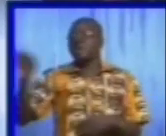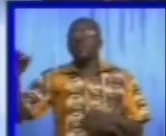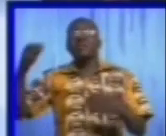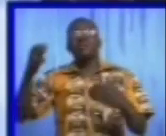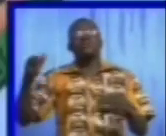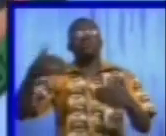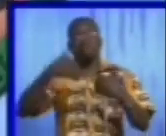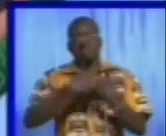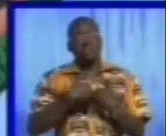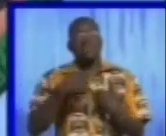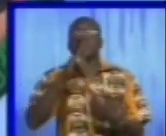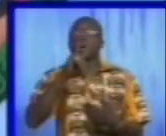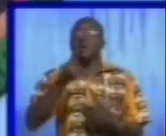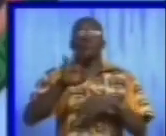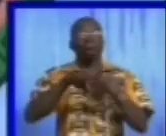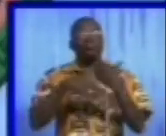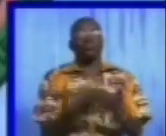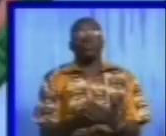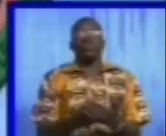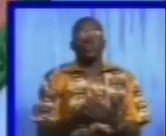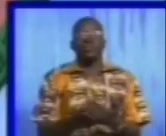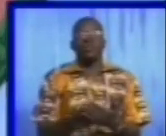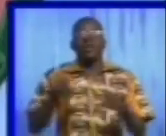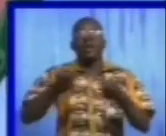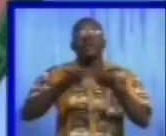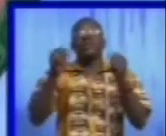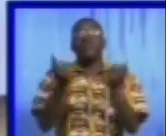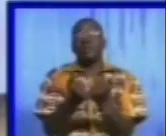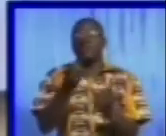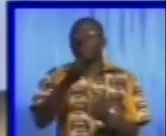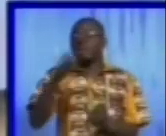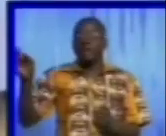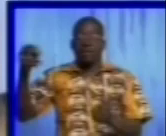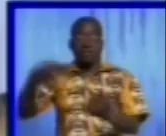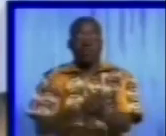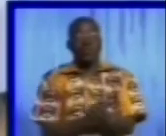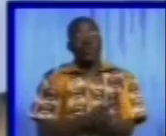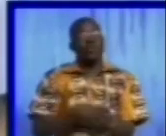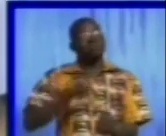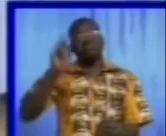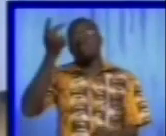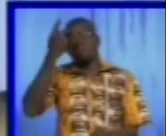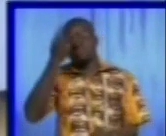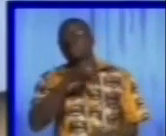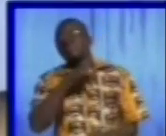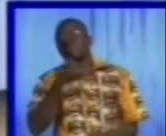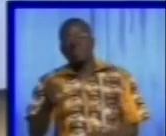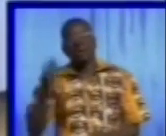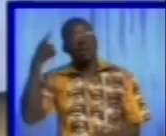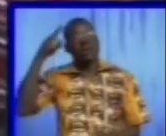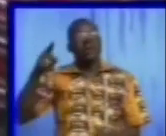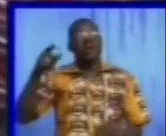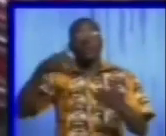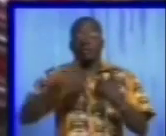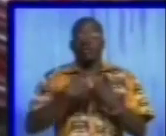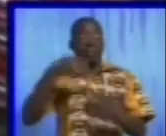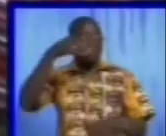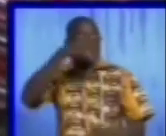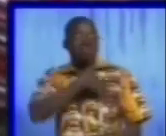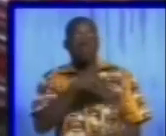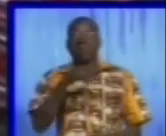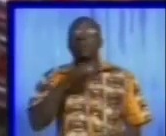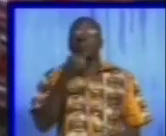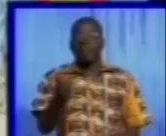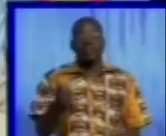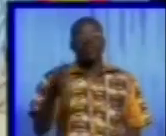Faso est nous tous. L'association Burkina Nouveau est une association apolitique, laïque et à but non lucratif. Elle